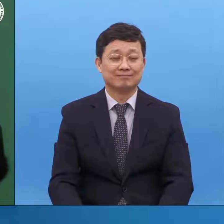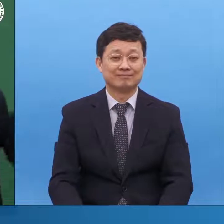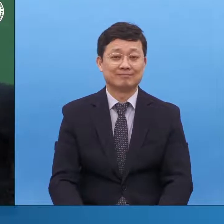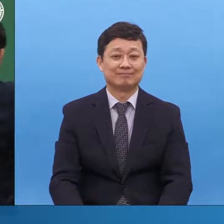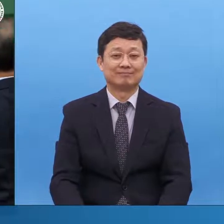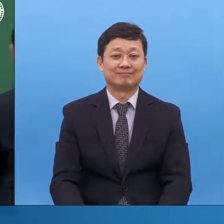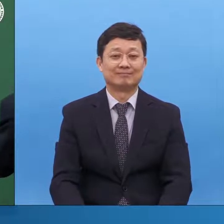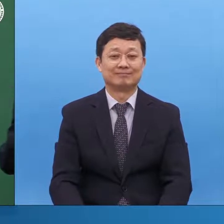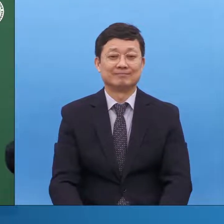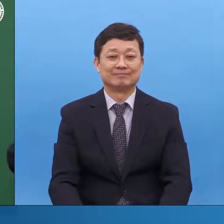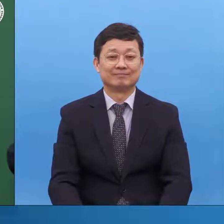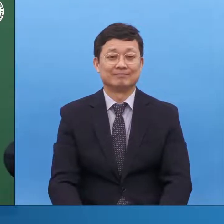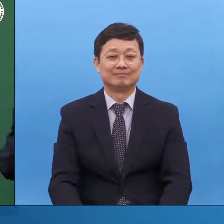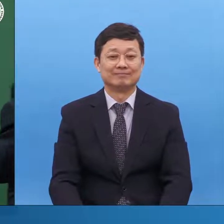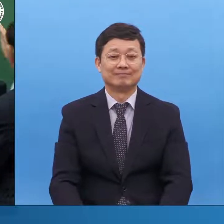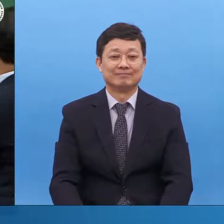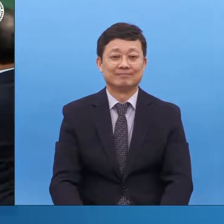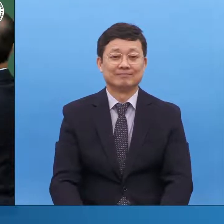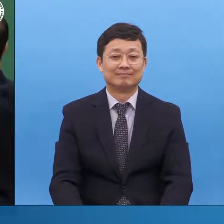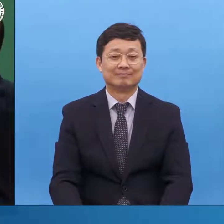오늘